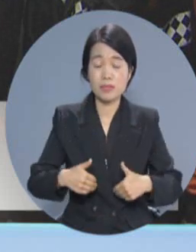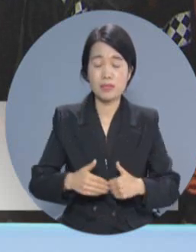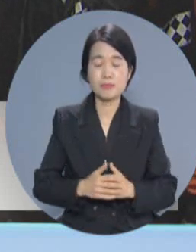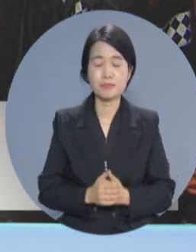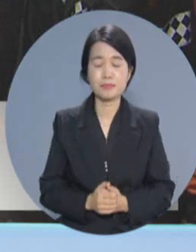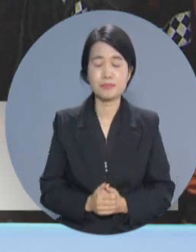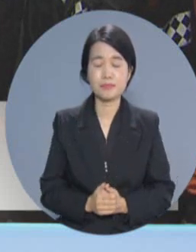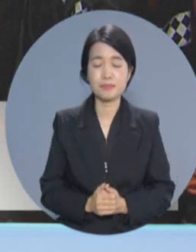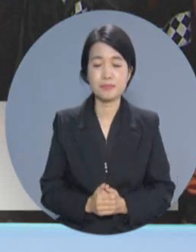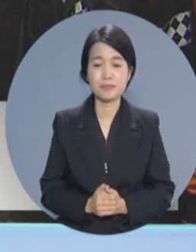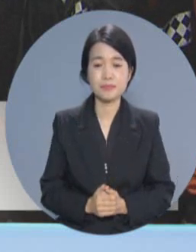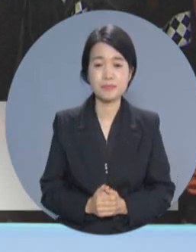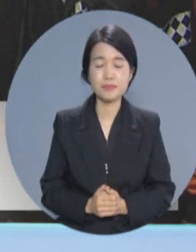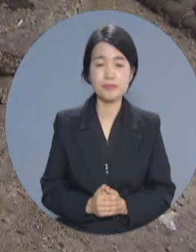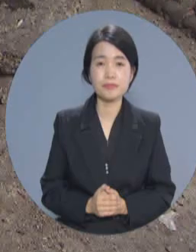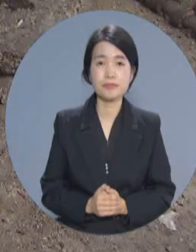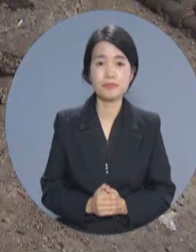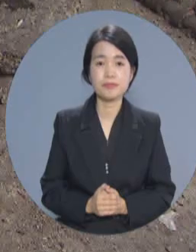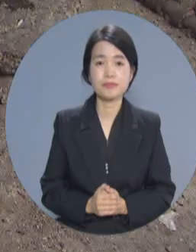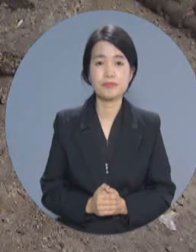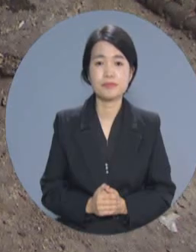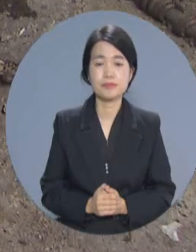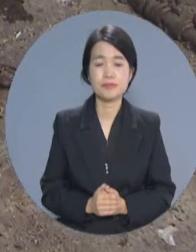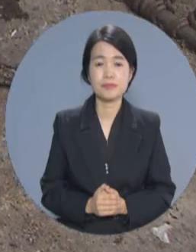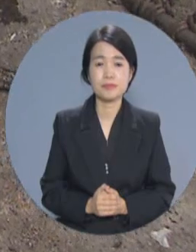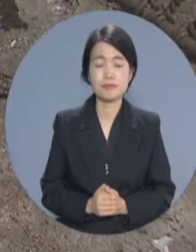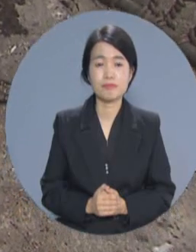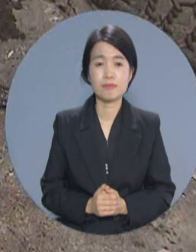기자가 취재했습니다.